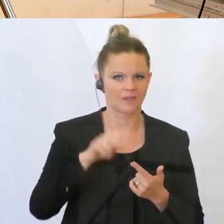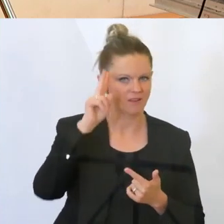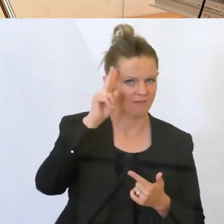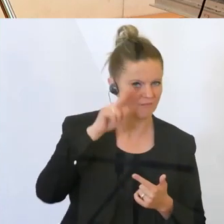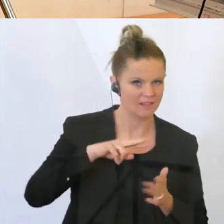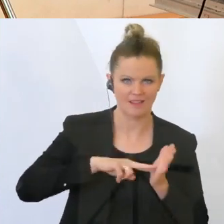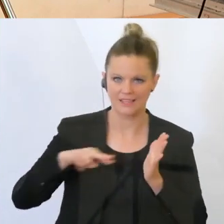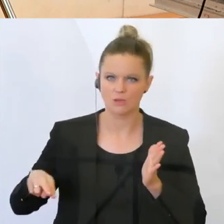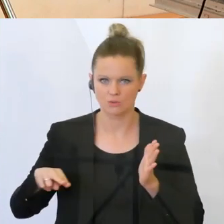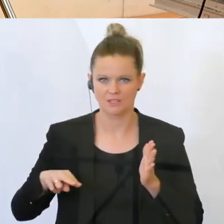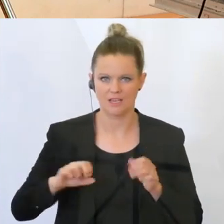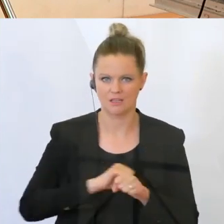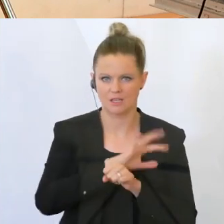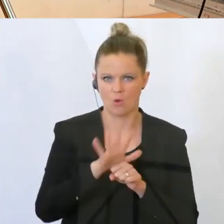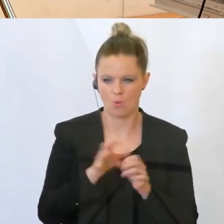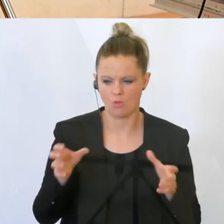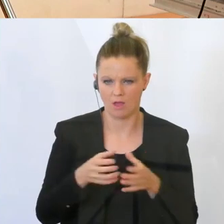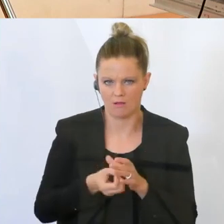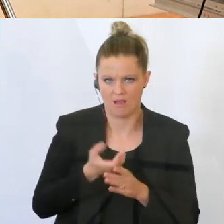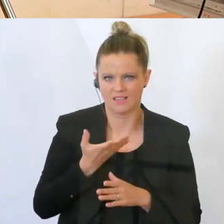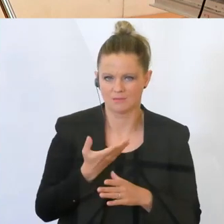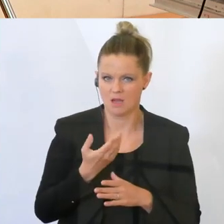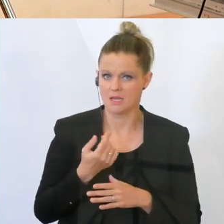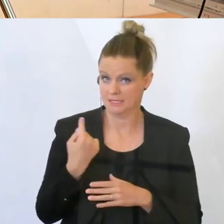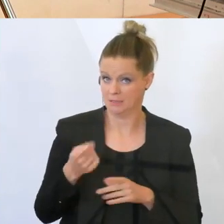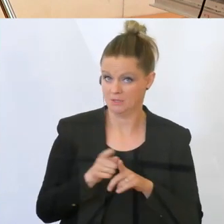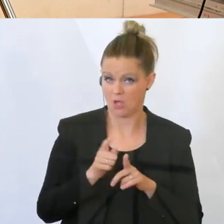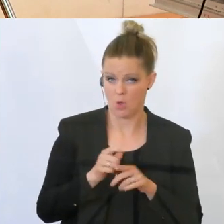Niederösterreich um den Corona-Cluster. Sie sind ja auch ÖVP Wien